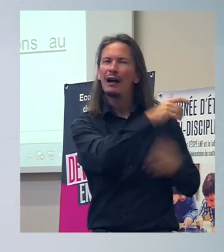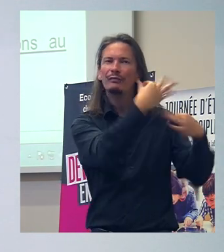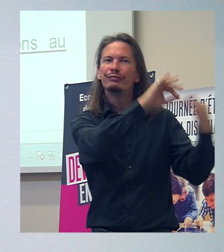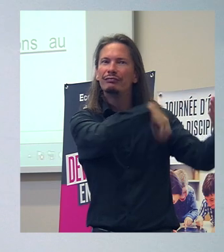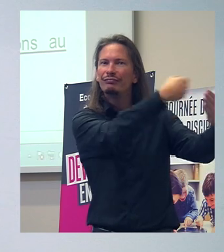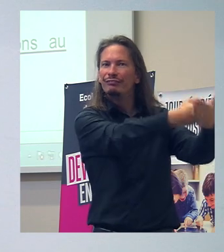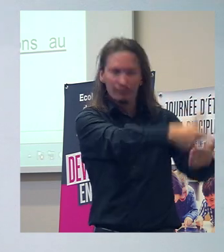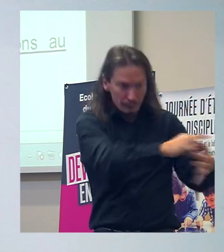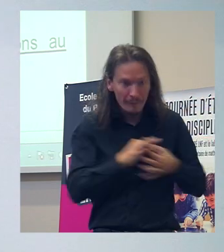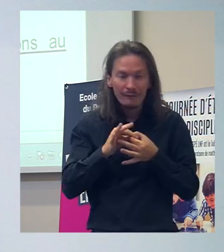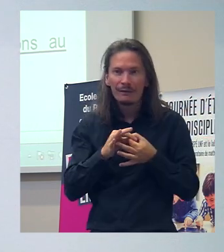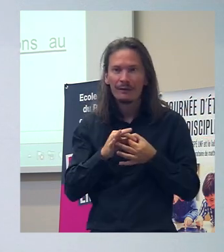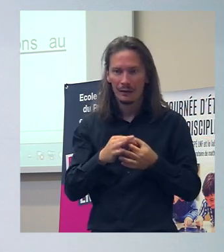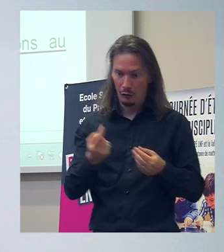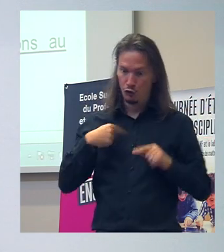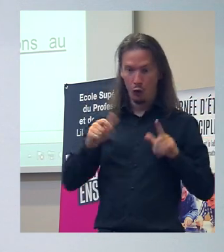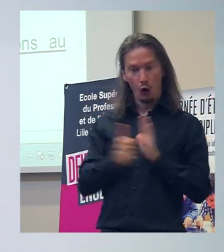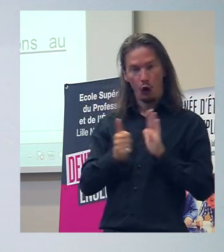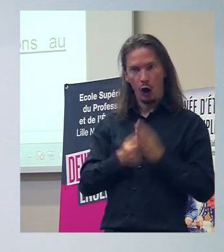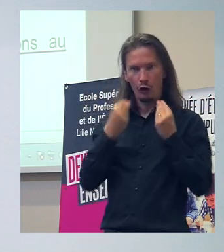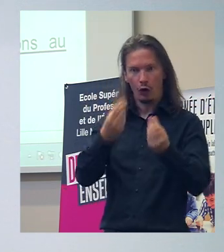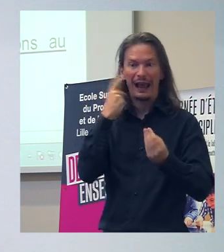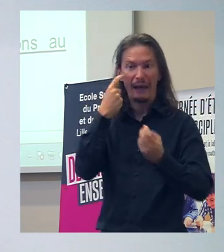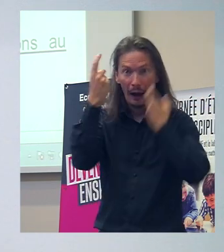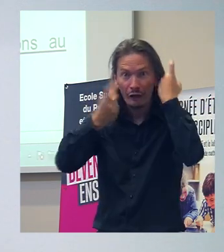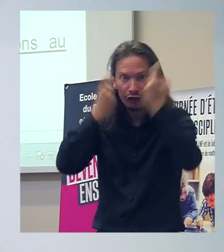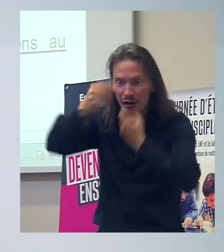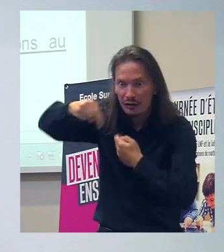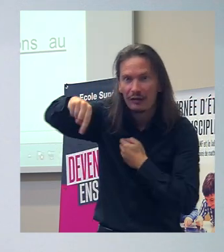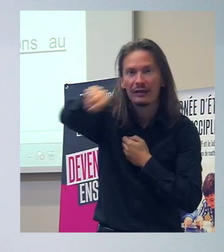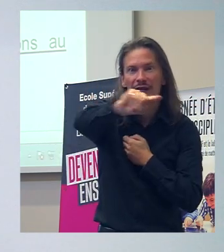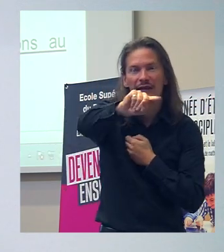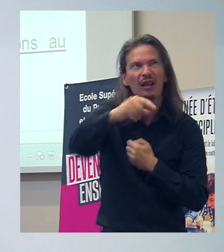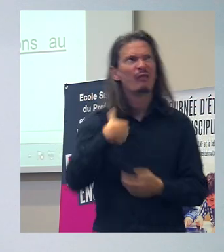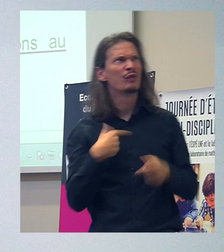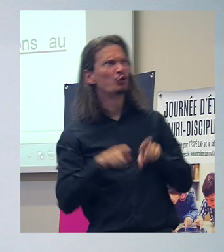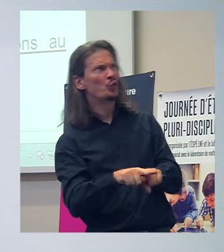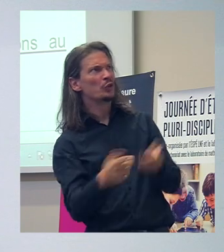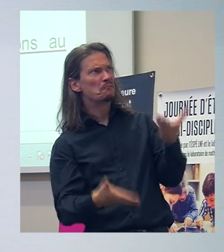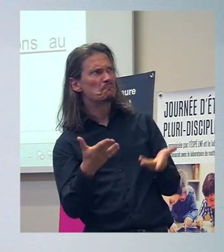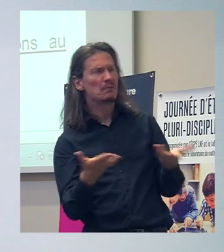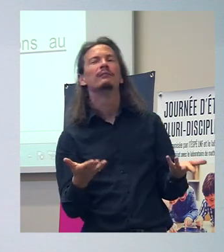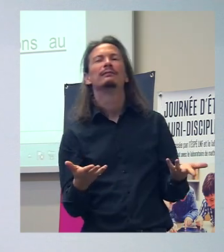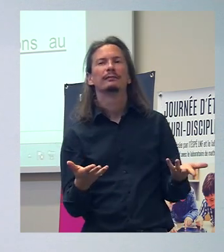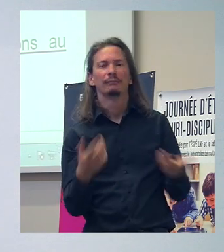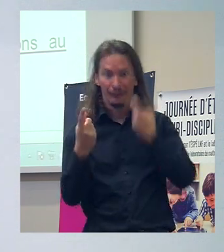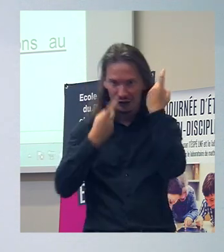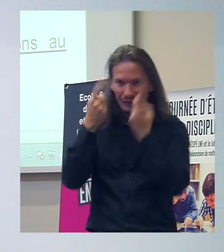là justement pour faire réfléchir les élèves sur ces prétentions au juste, pour